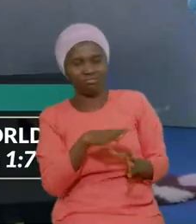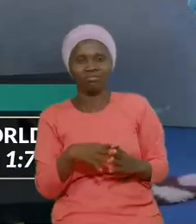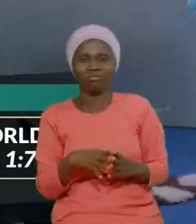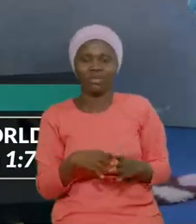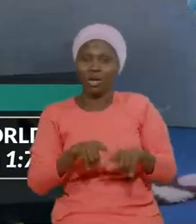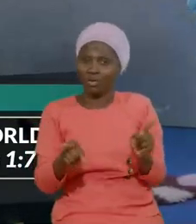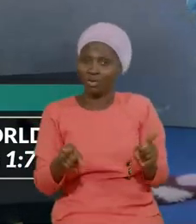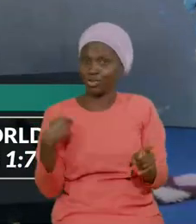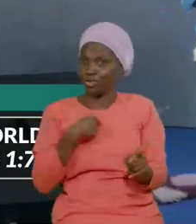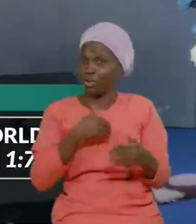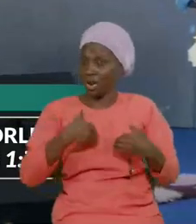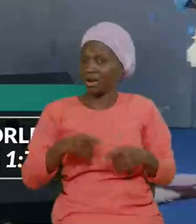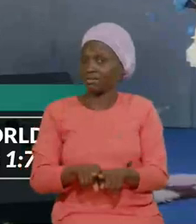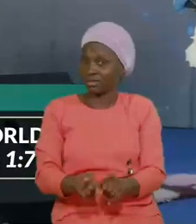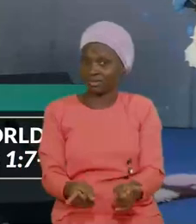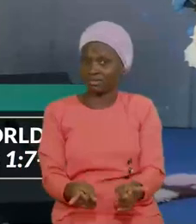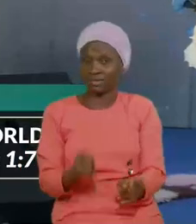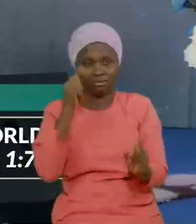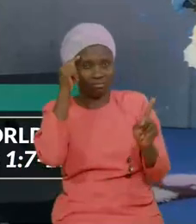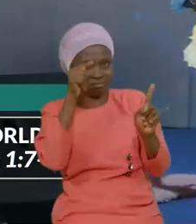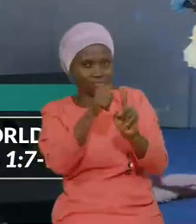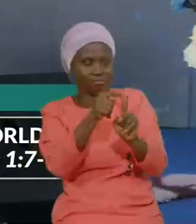Je ressemble à telle mademoiselle.